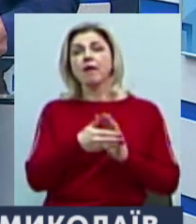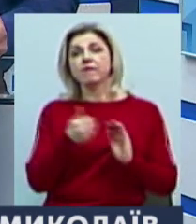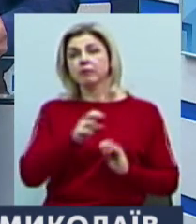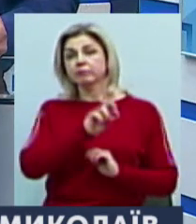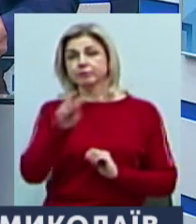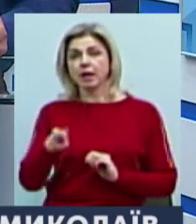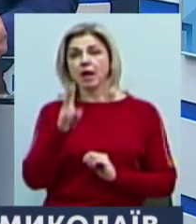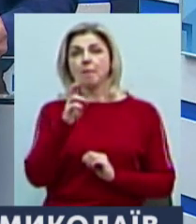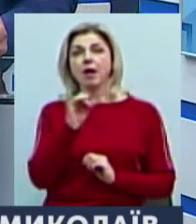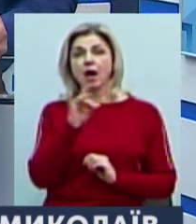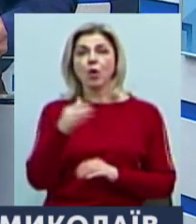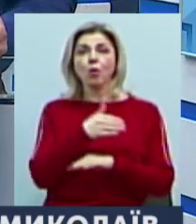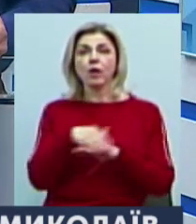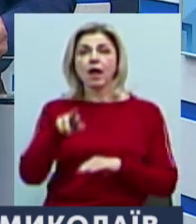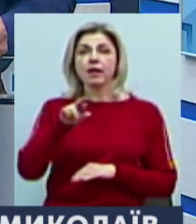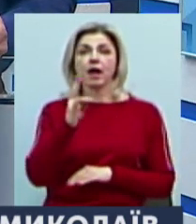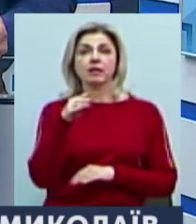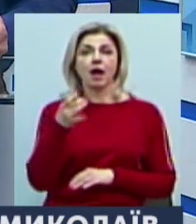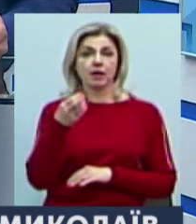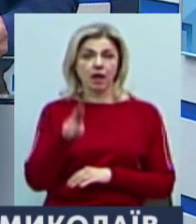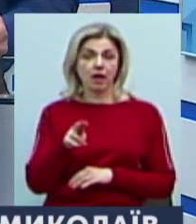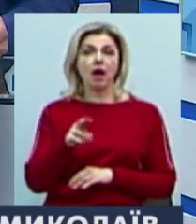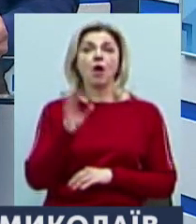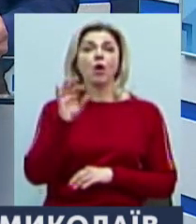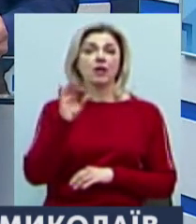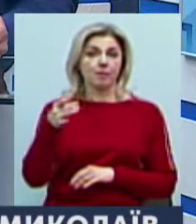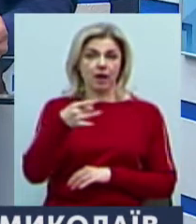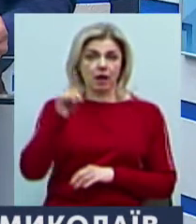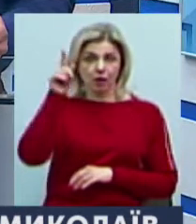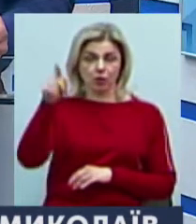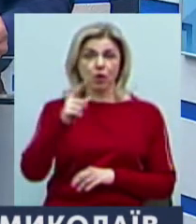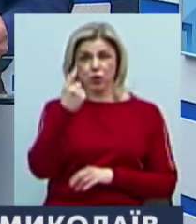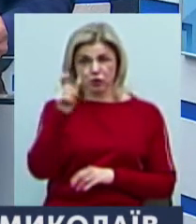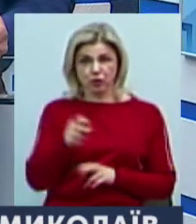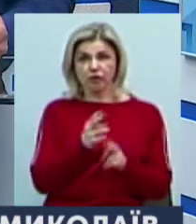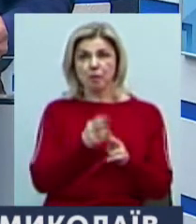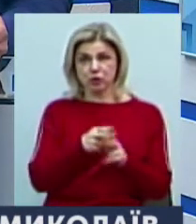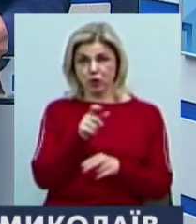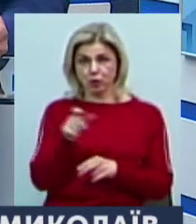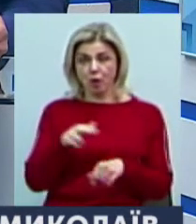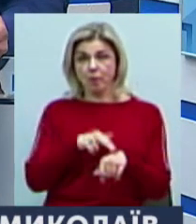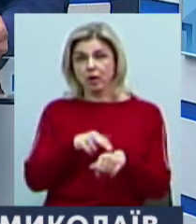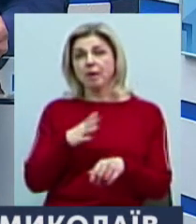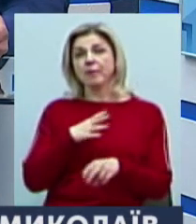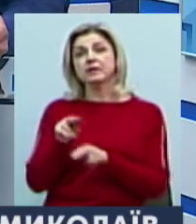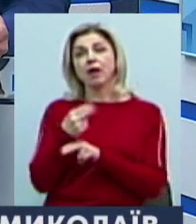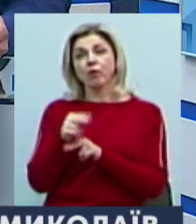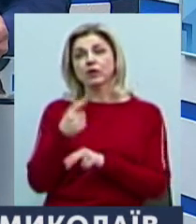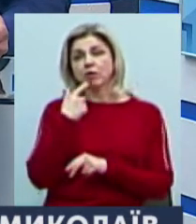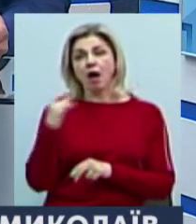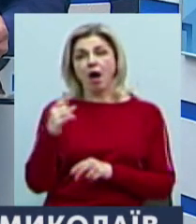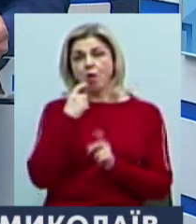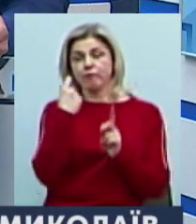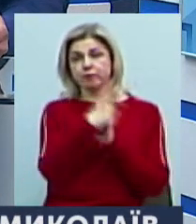вулиці Янтарній у Корабельному районі. Нетверезий чоловік заважав іншим відвідувачам. Поліцейські зробили чоловіку зауваження. Проте у відповідь